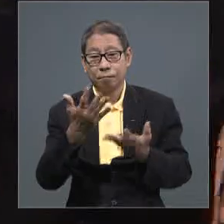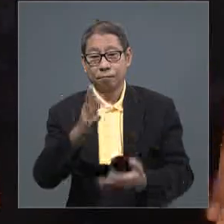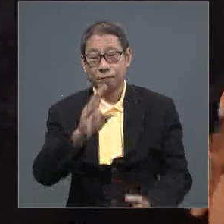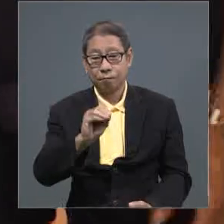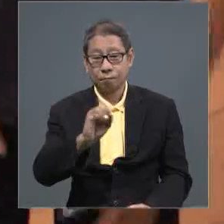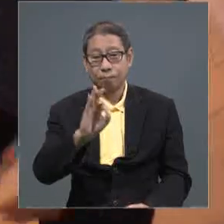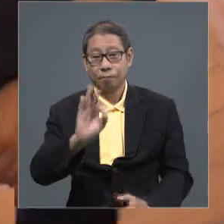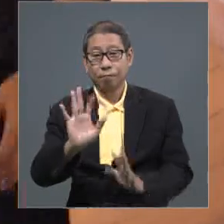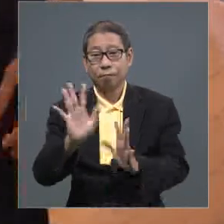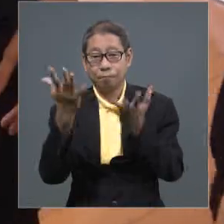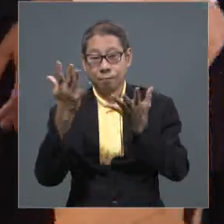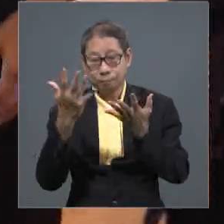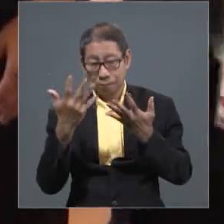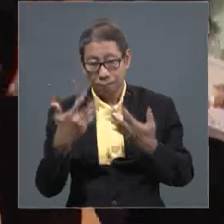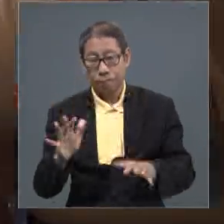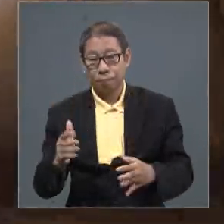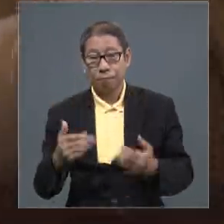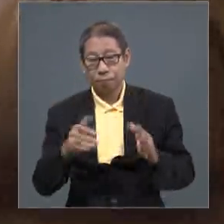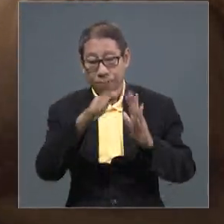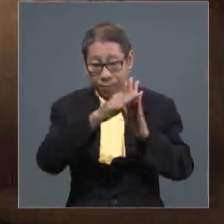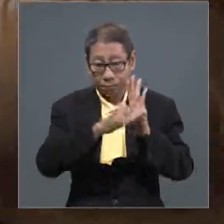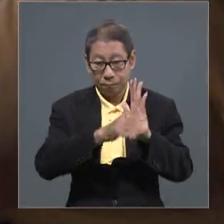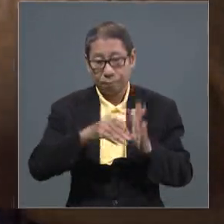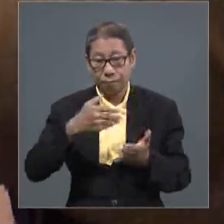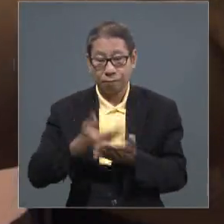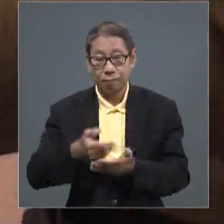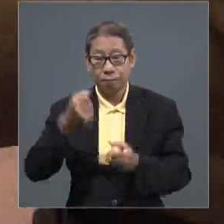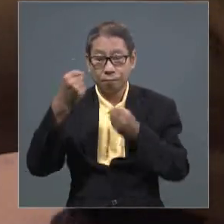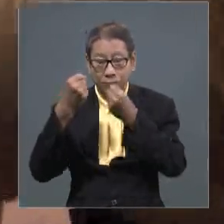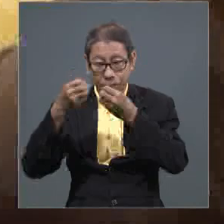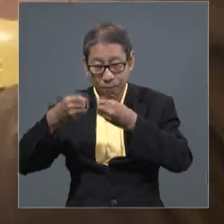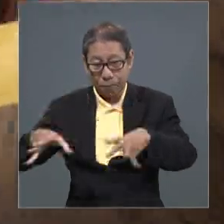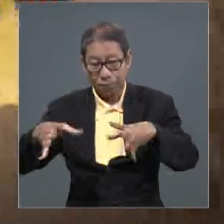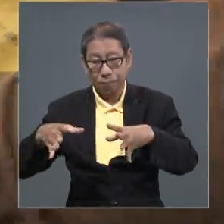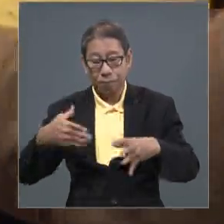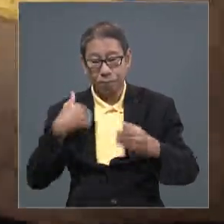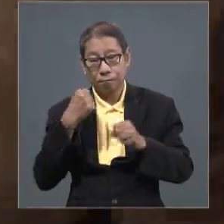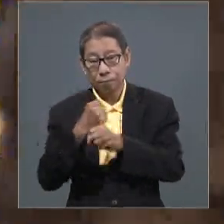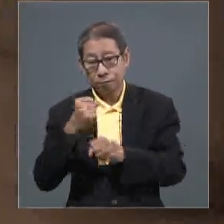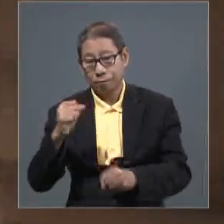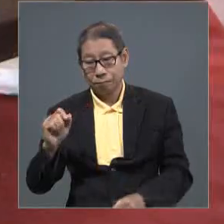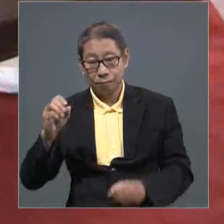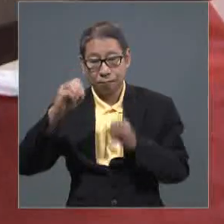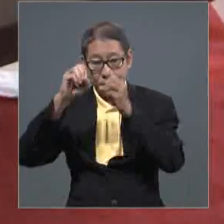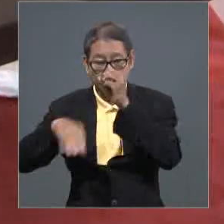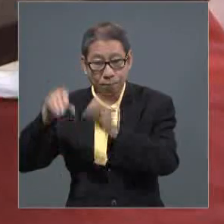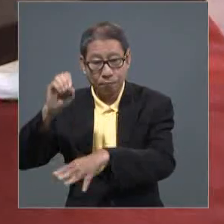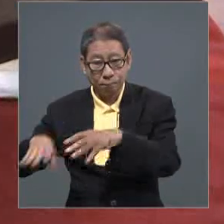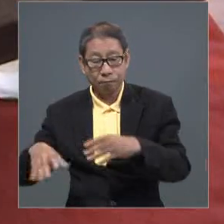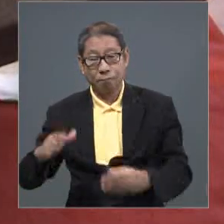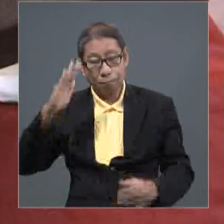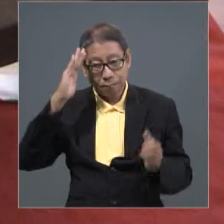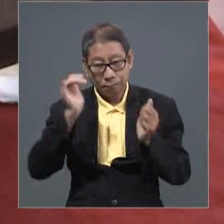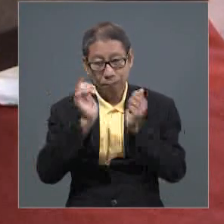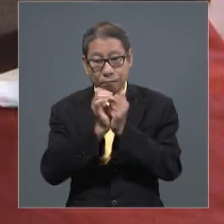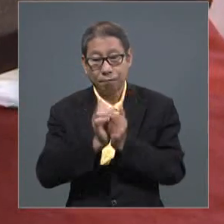ำมาใช้แล้วนะคะขณะนี้ก็อยู่ในขั้นตอนจำหน่ายแล้วก็ทำลายตามระเบียบของราชการกันต่อไปแต่ว่าทางนี้ค่ะก็มีกลุ่มตำรวจนะ